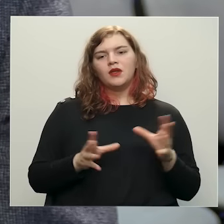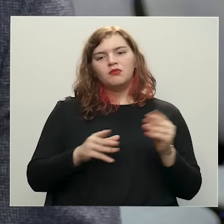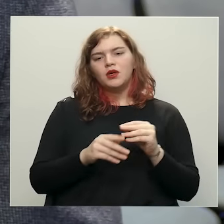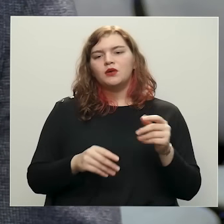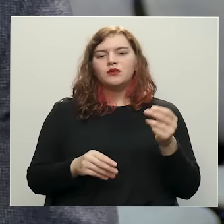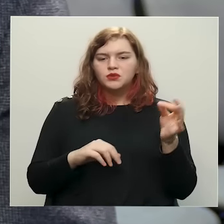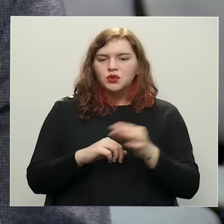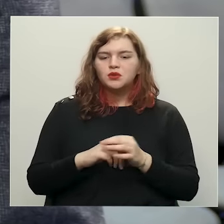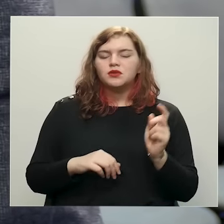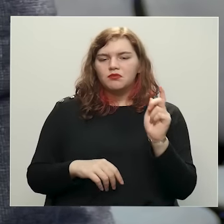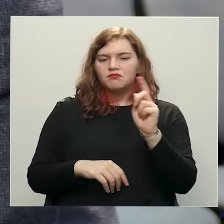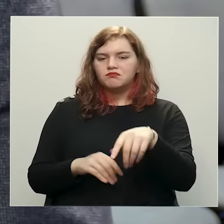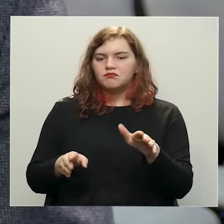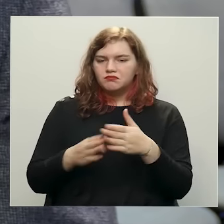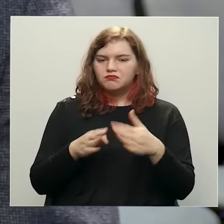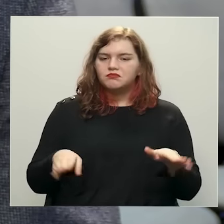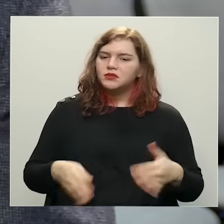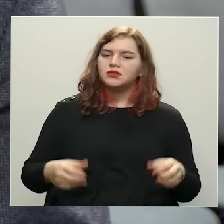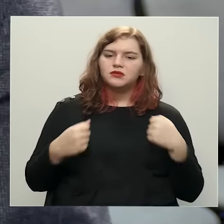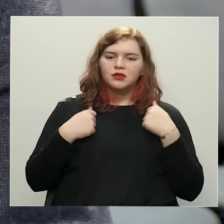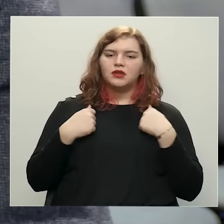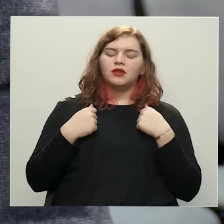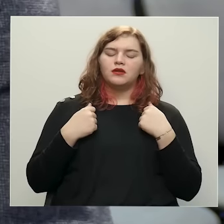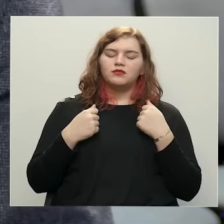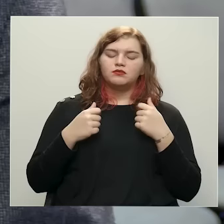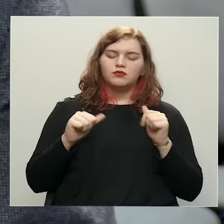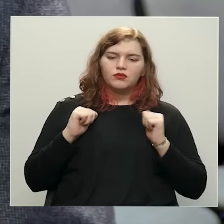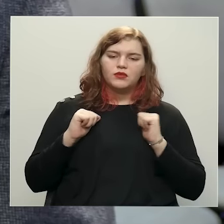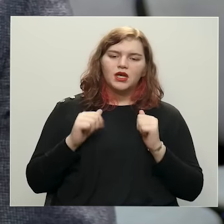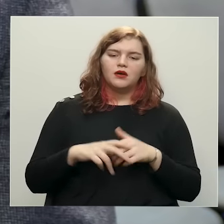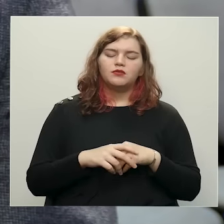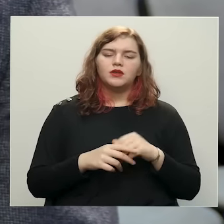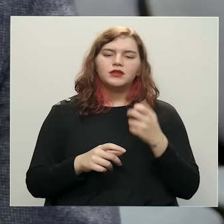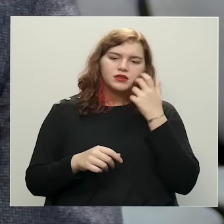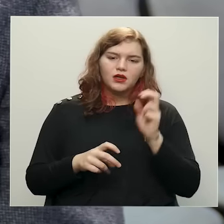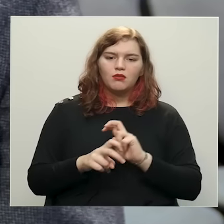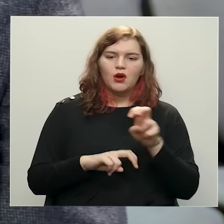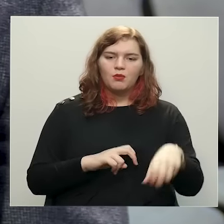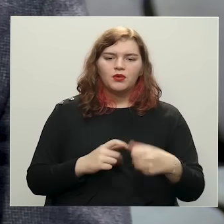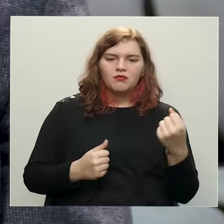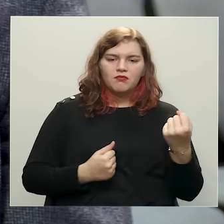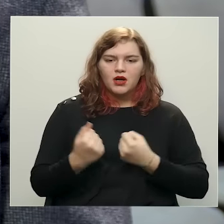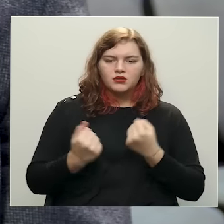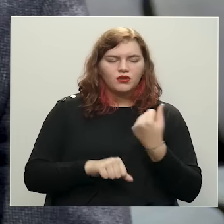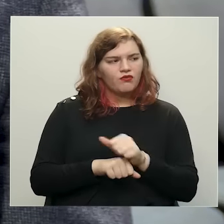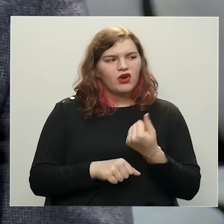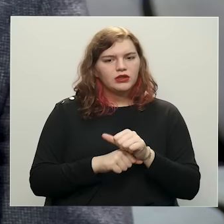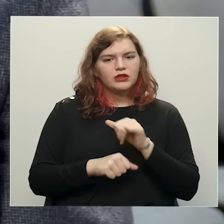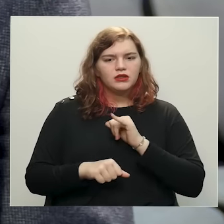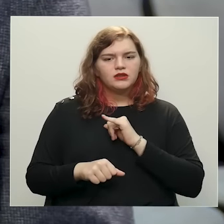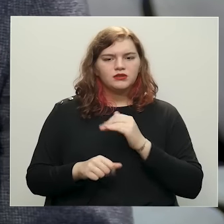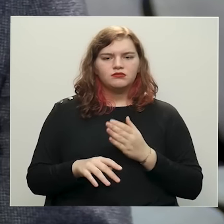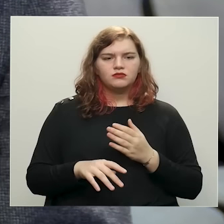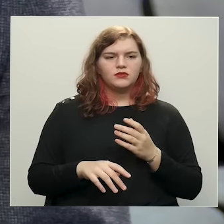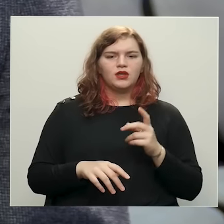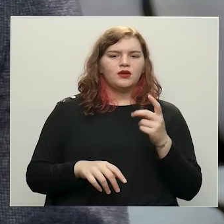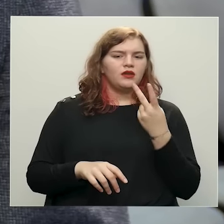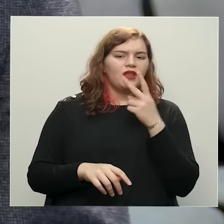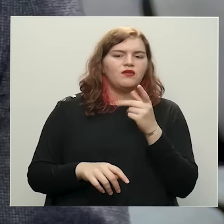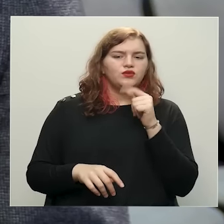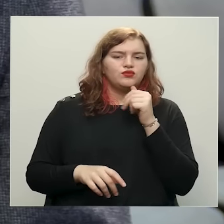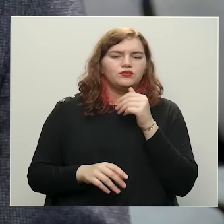soția împreună ne-am dus. Când am coborât acolo din mașină, foarte interesant, am mers într-o dubă, n-am văzut unde mă